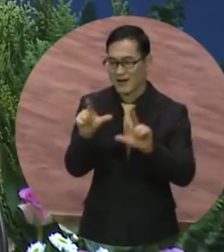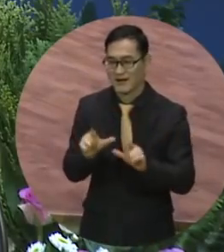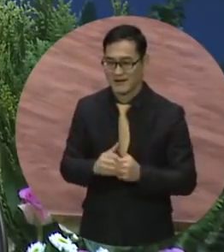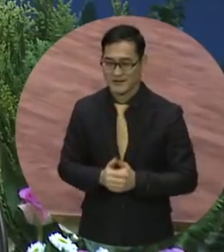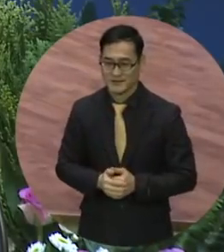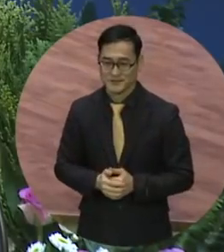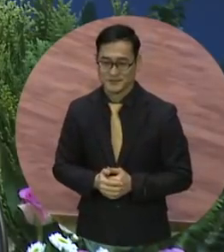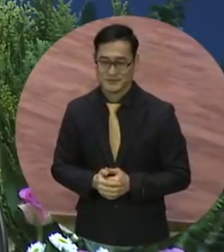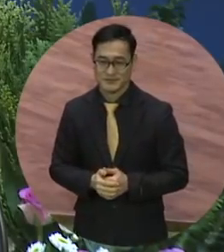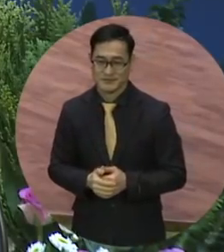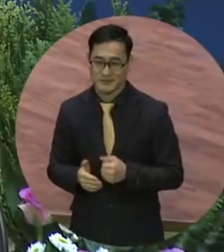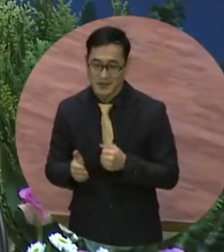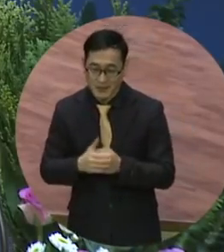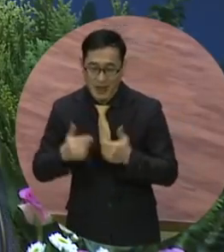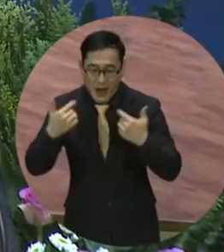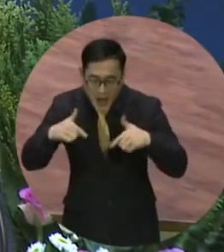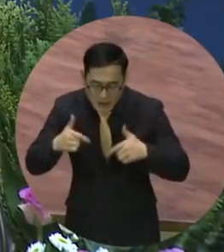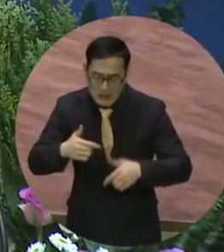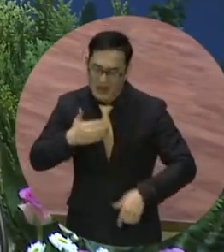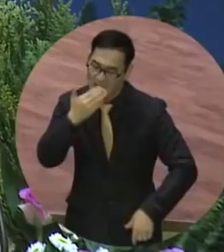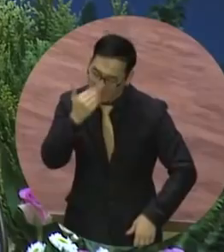피곤한 그런 삶을 삽니다.